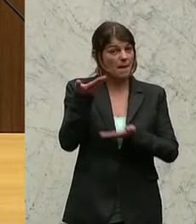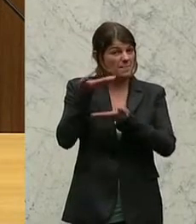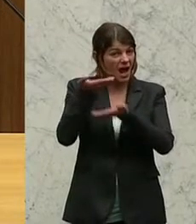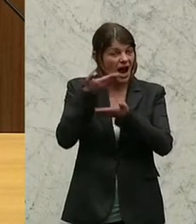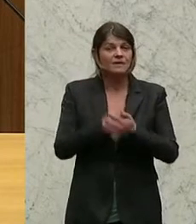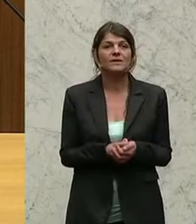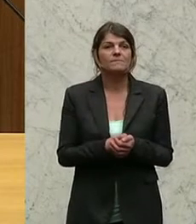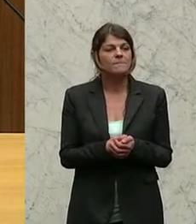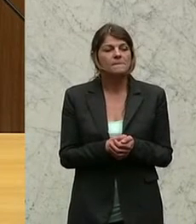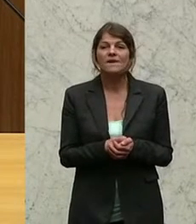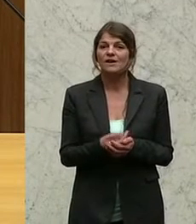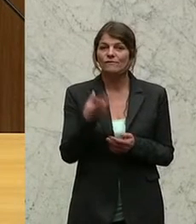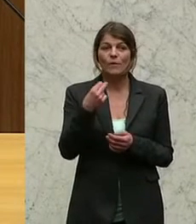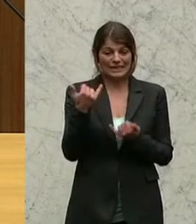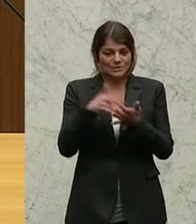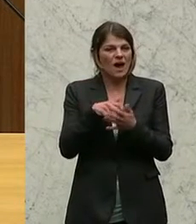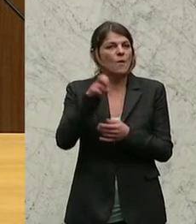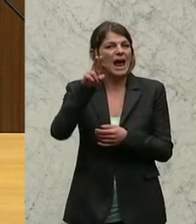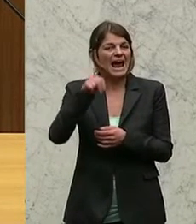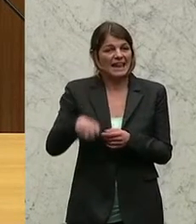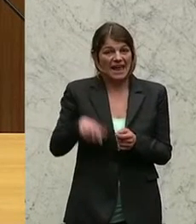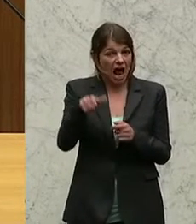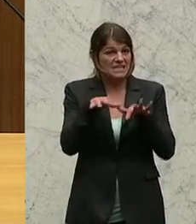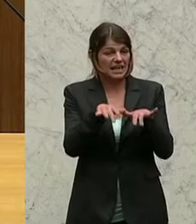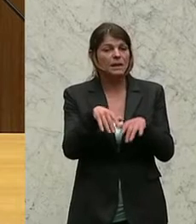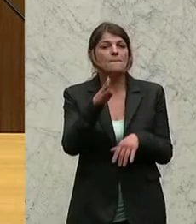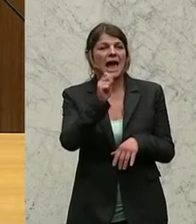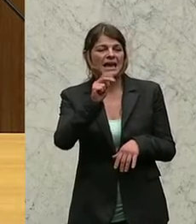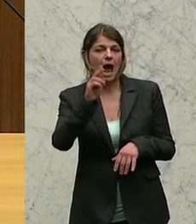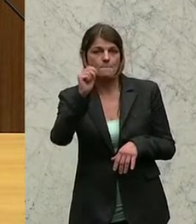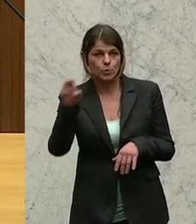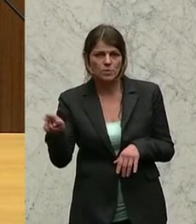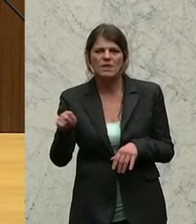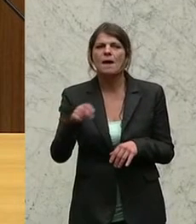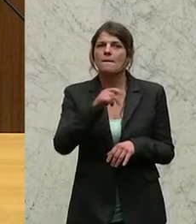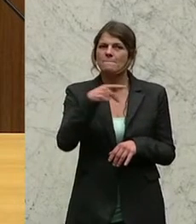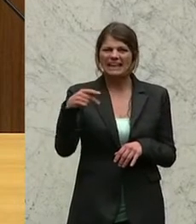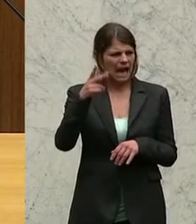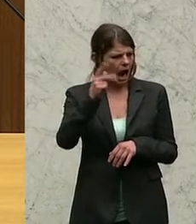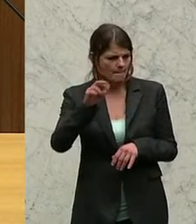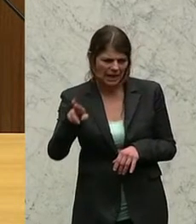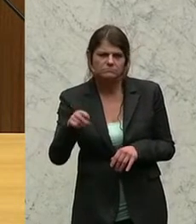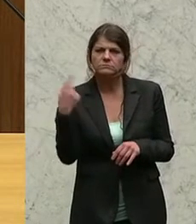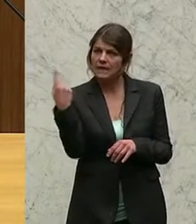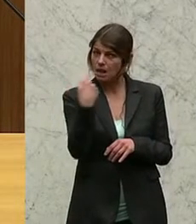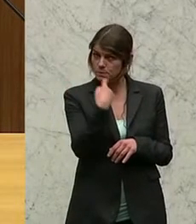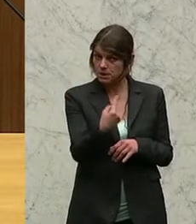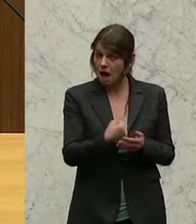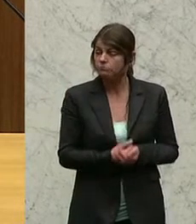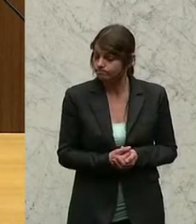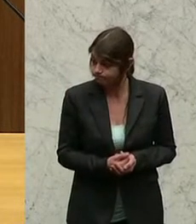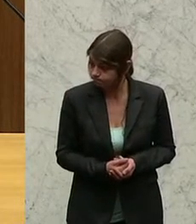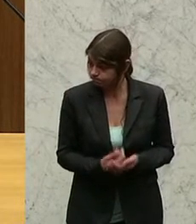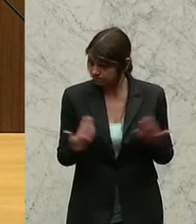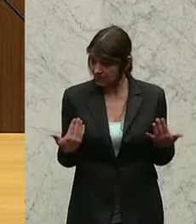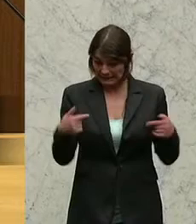Militärberater von noch UN-Generalsekretär Ban Ki-moon, Patrick Kammert, hat einmal gesagt, dass